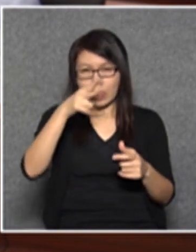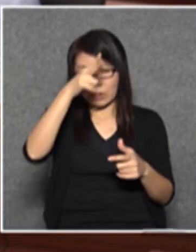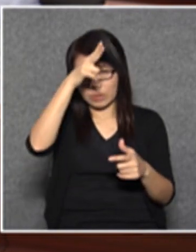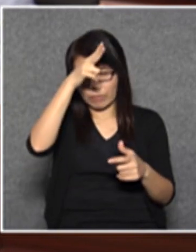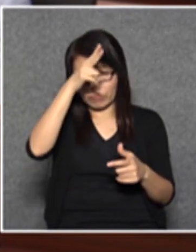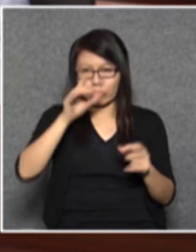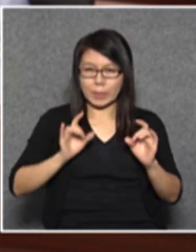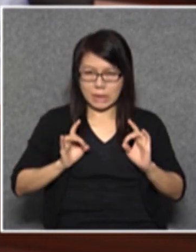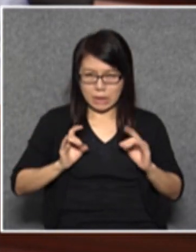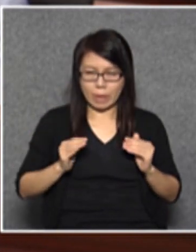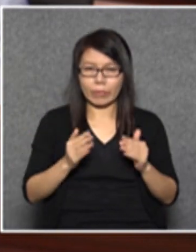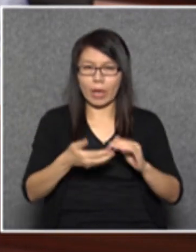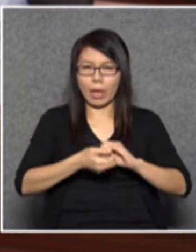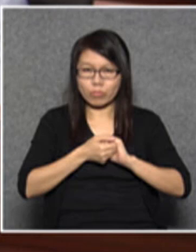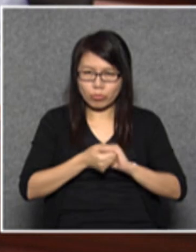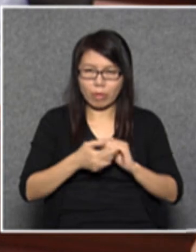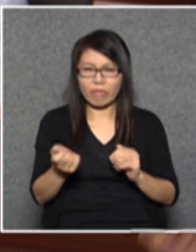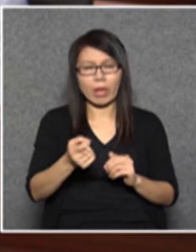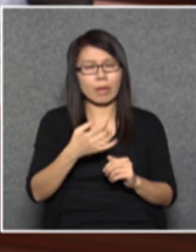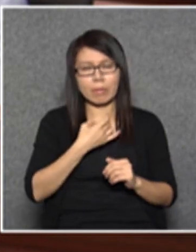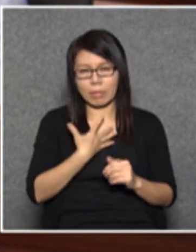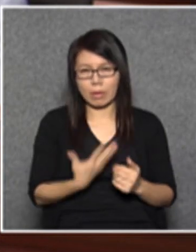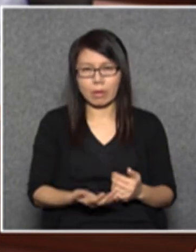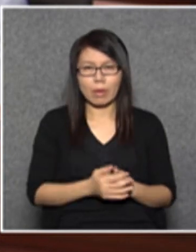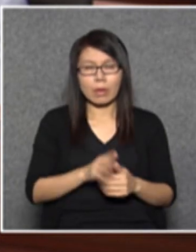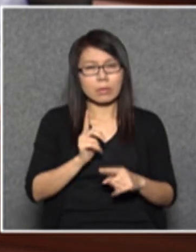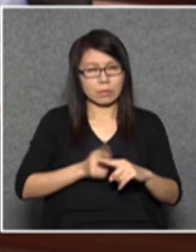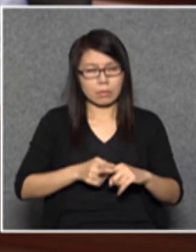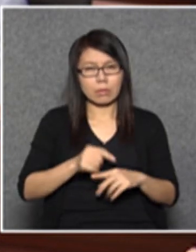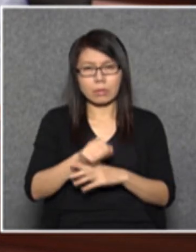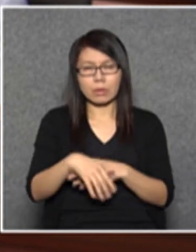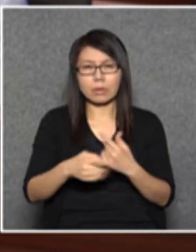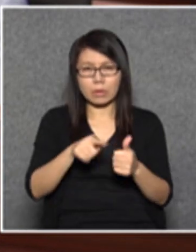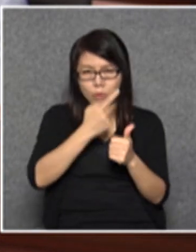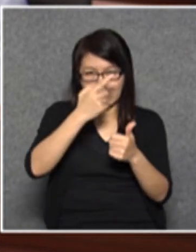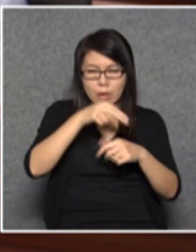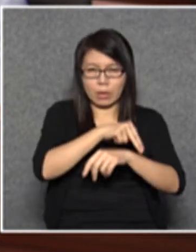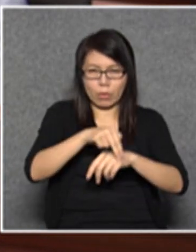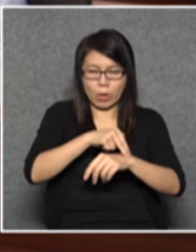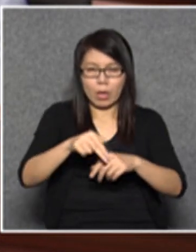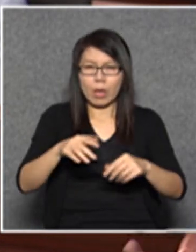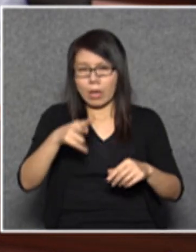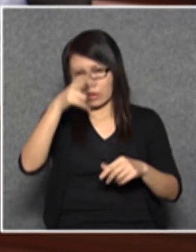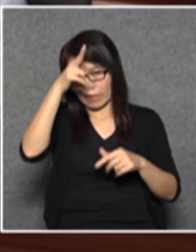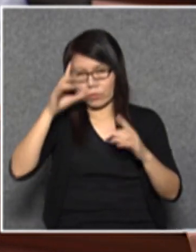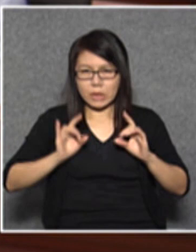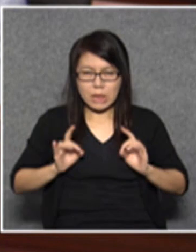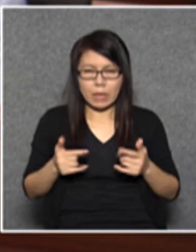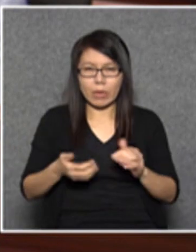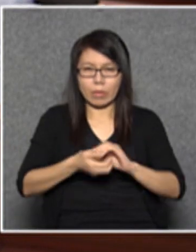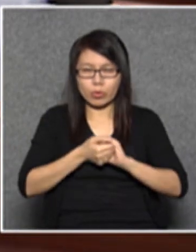劃裏面咧，推廣咧未夠快。咁但係我必須要承認咧，這個先導計劃或者係公私營協作計劃咧，係某個程度